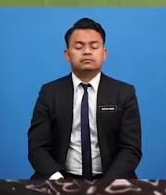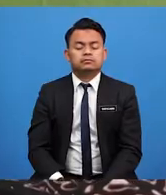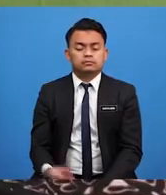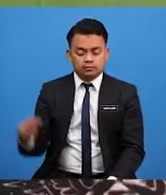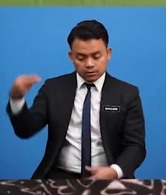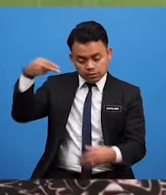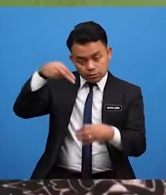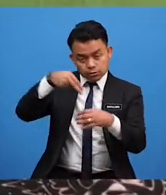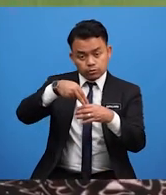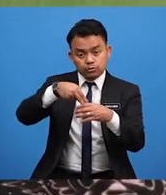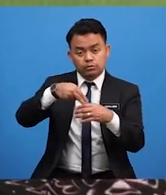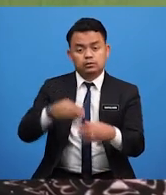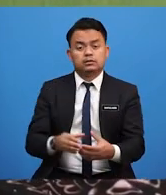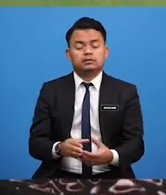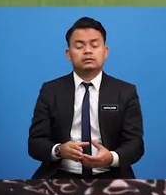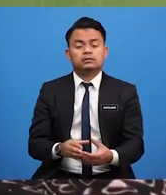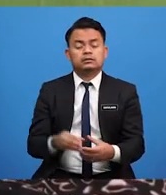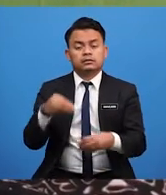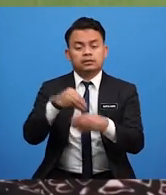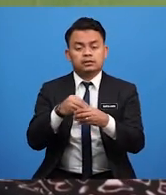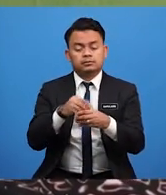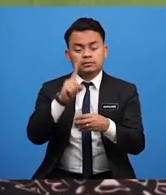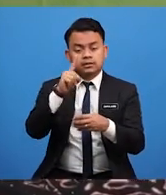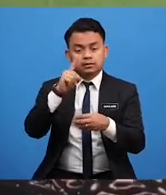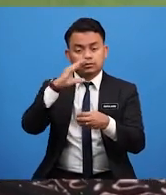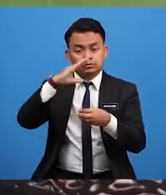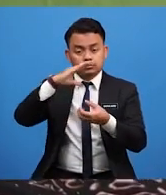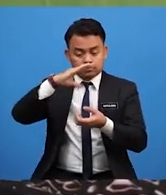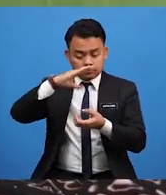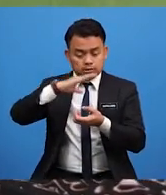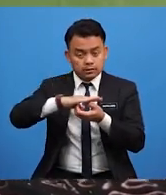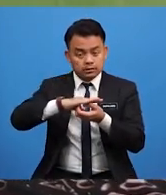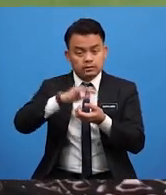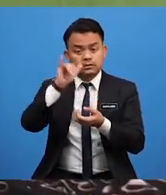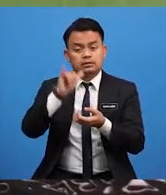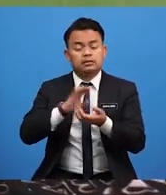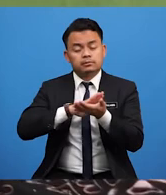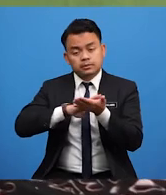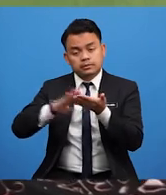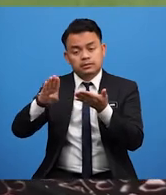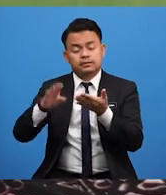Tuangkan paste tersebut ke dalam satu bekas yang bersih.